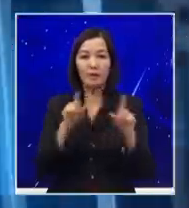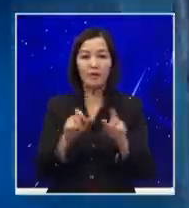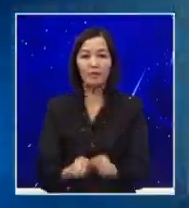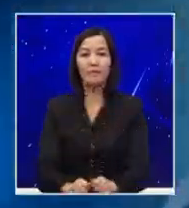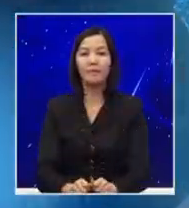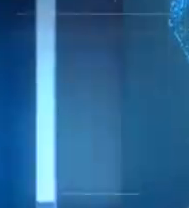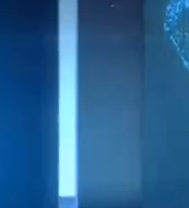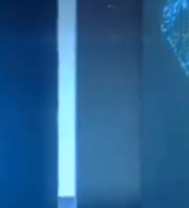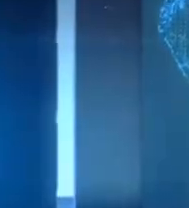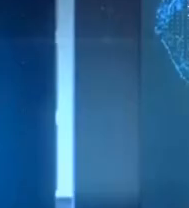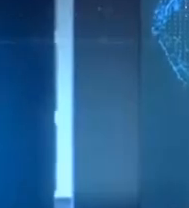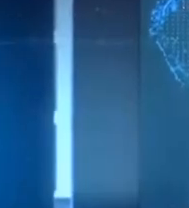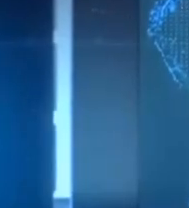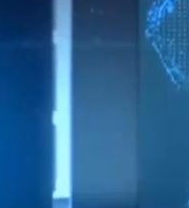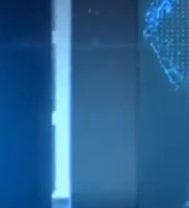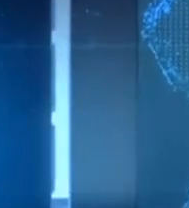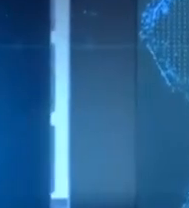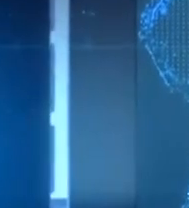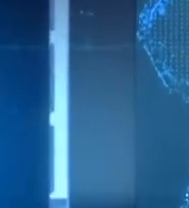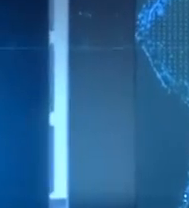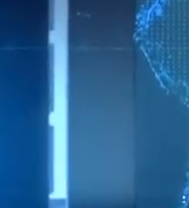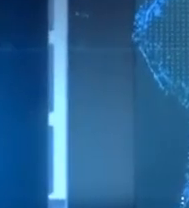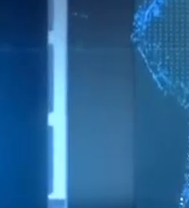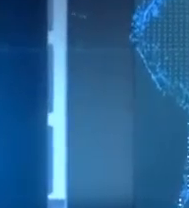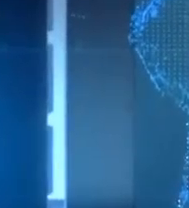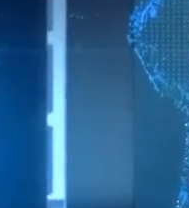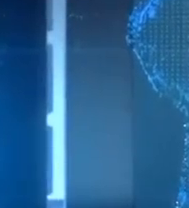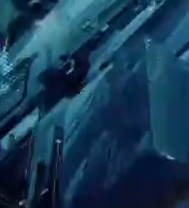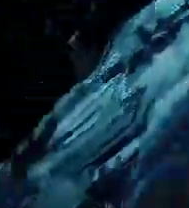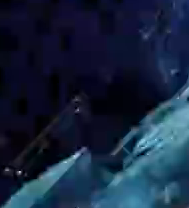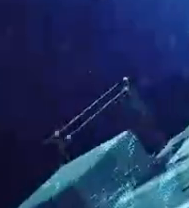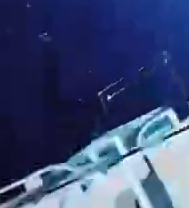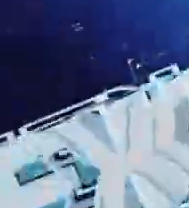при содействии пресс-службы Капшагайского гарнизона, Министерства обороны РК.